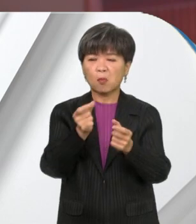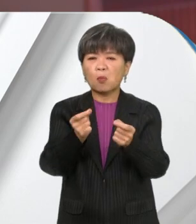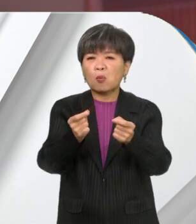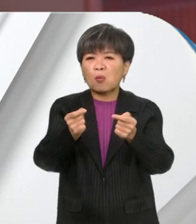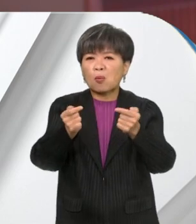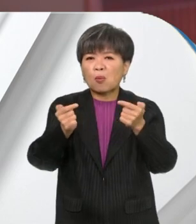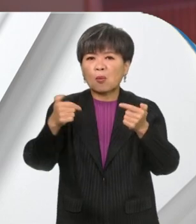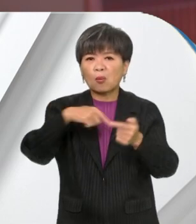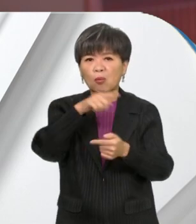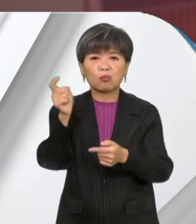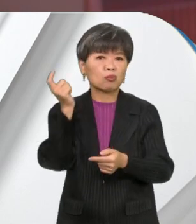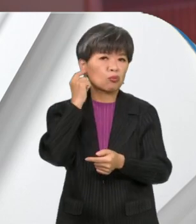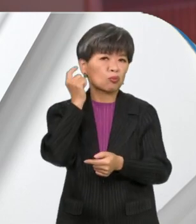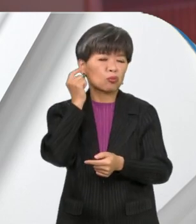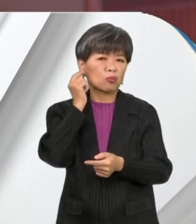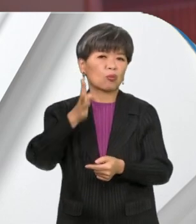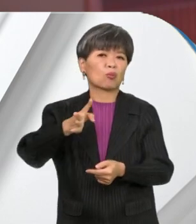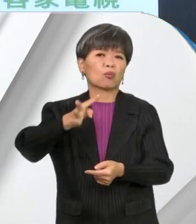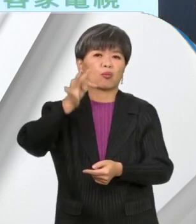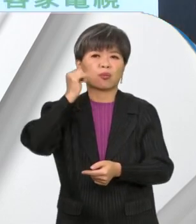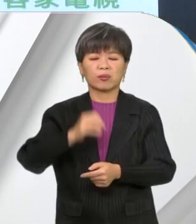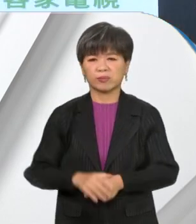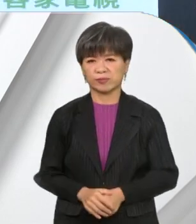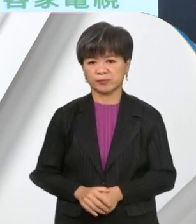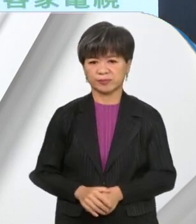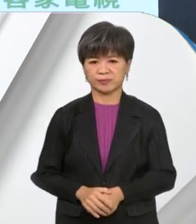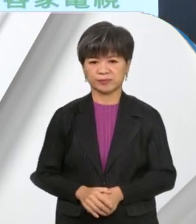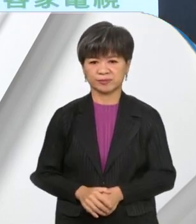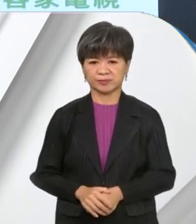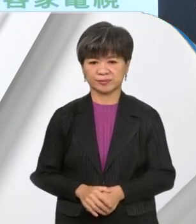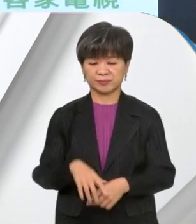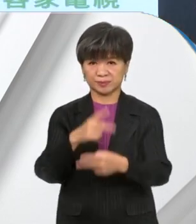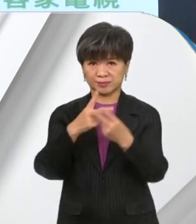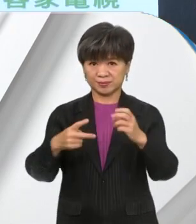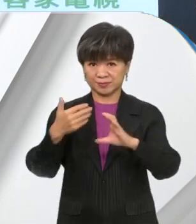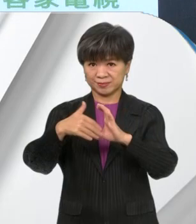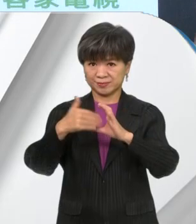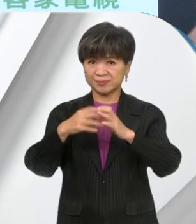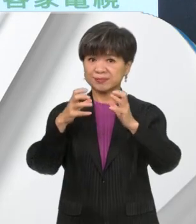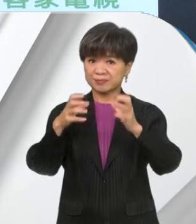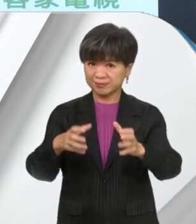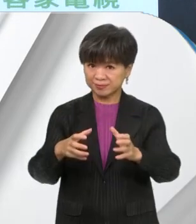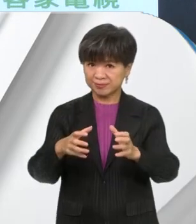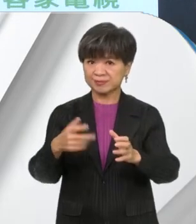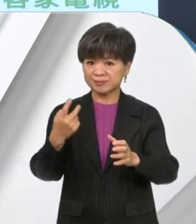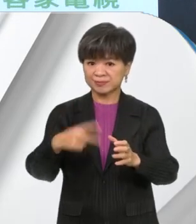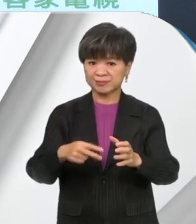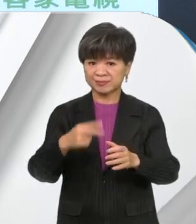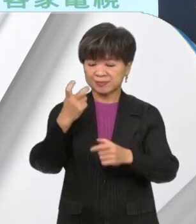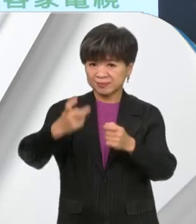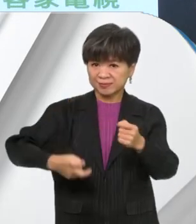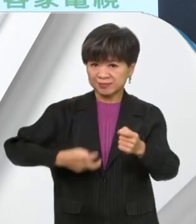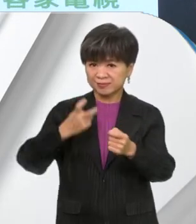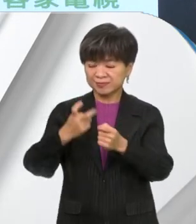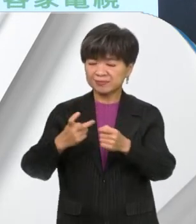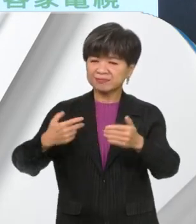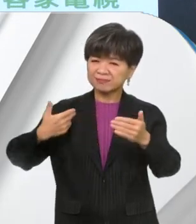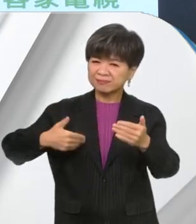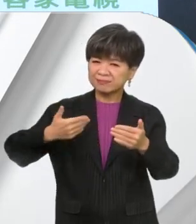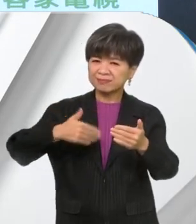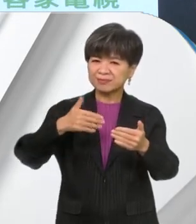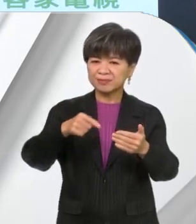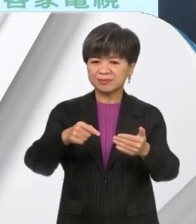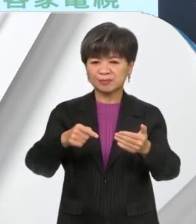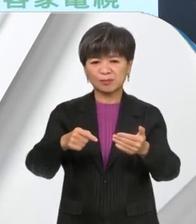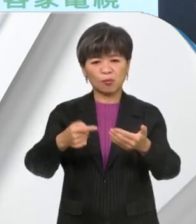天天嚟本人談到。 客家電視嘅重台，韓國兩二十年來，兩很